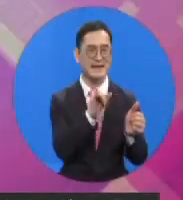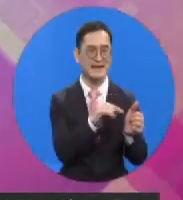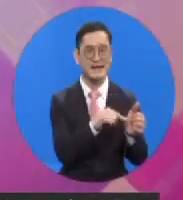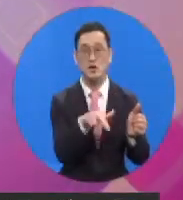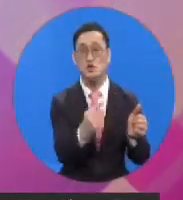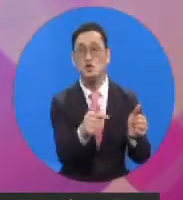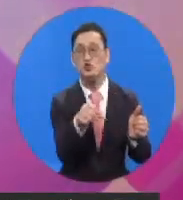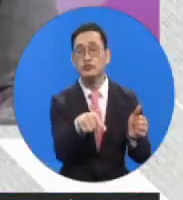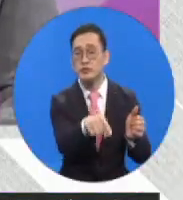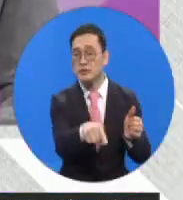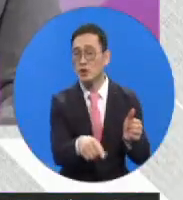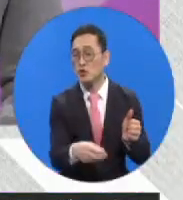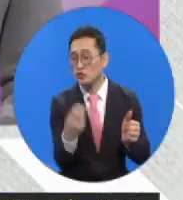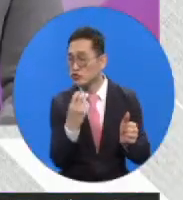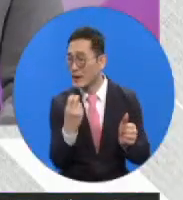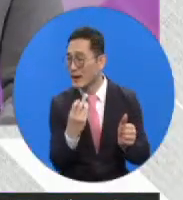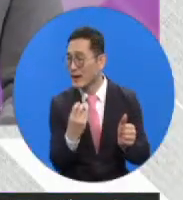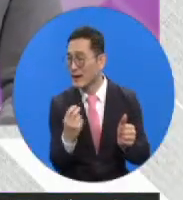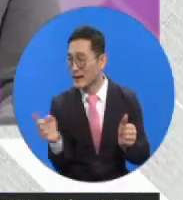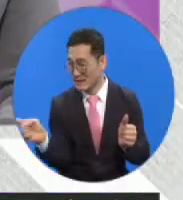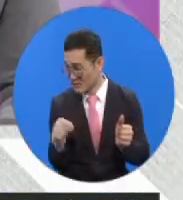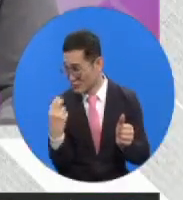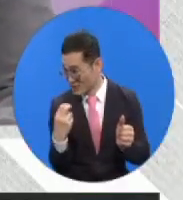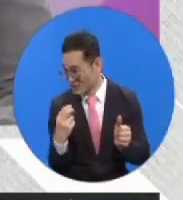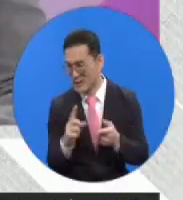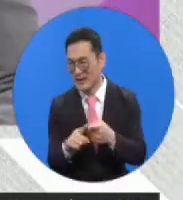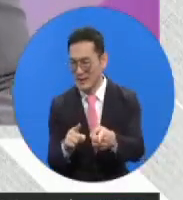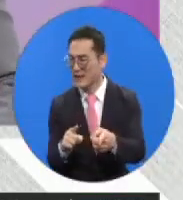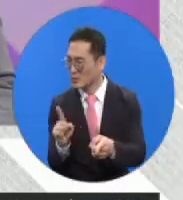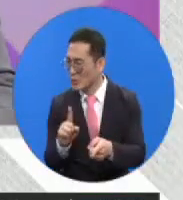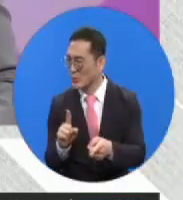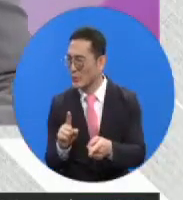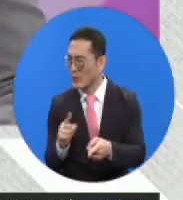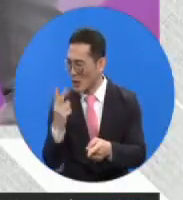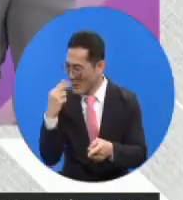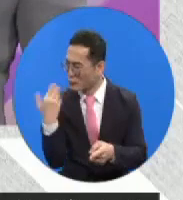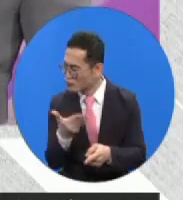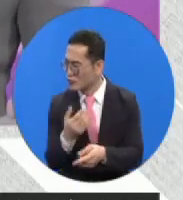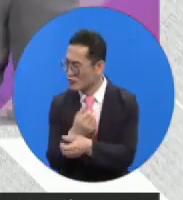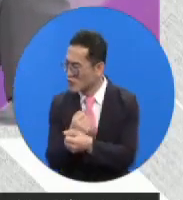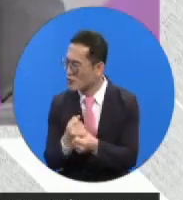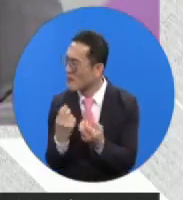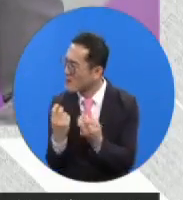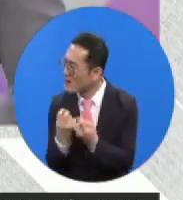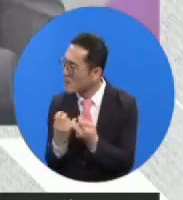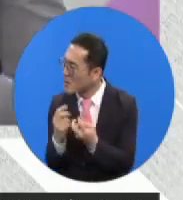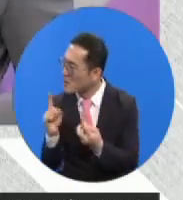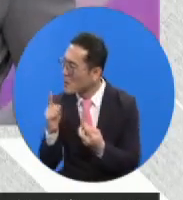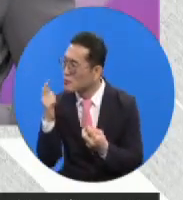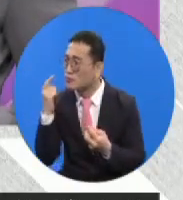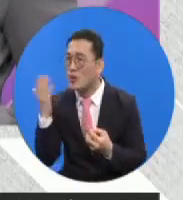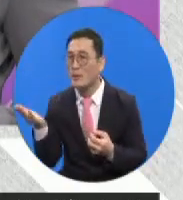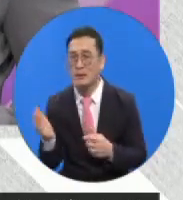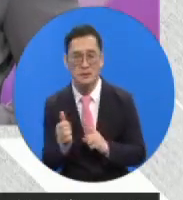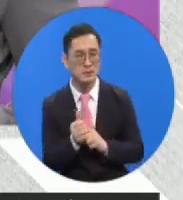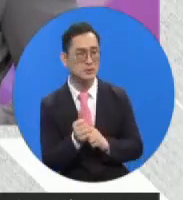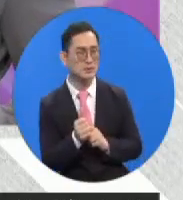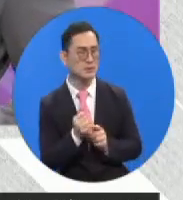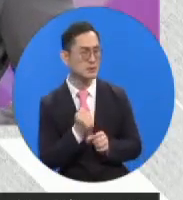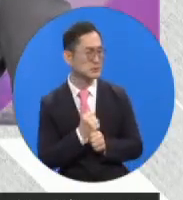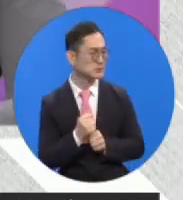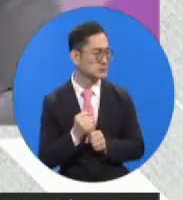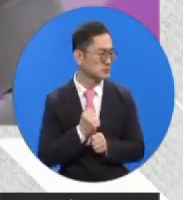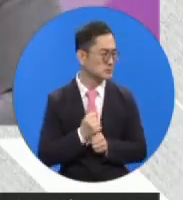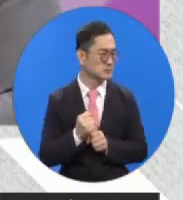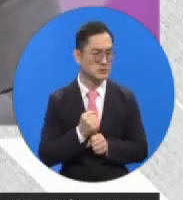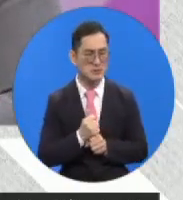관련해서 검찰총장과 만나서 선처해 줄 수는 없느냐라고 물어서 그러니까 인간적인 번뇌가 들었다. 와, 저는